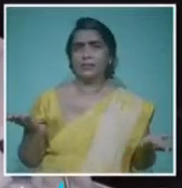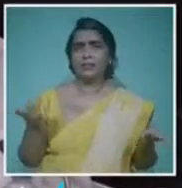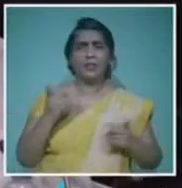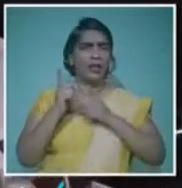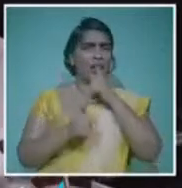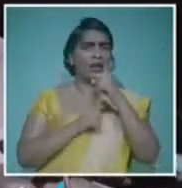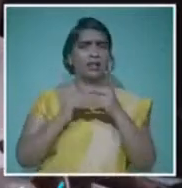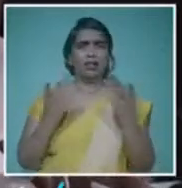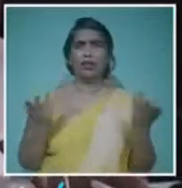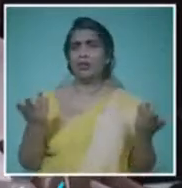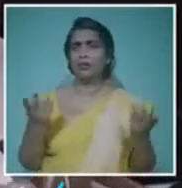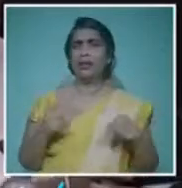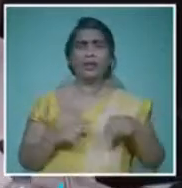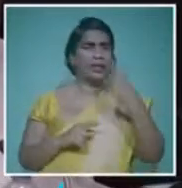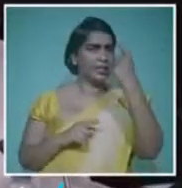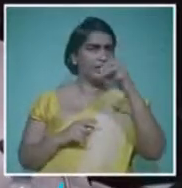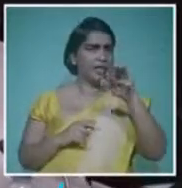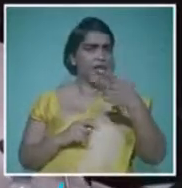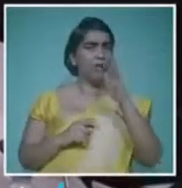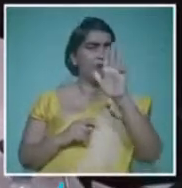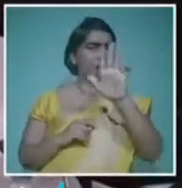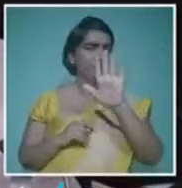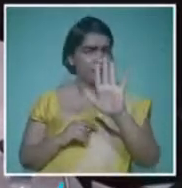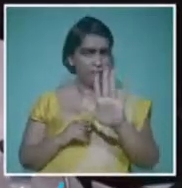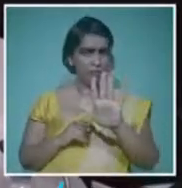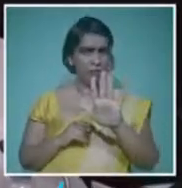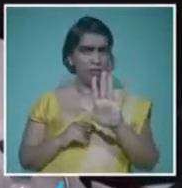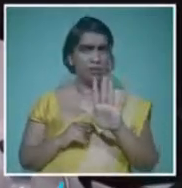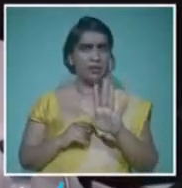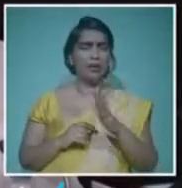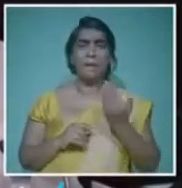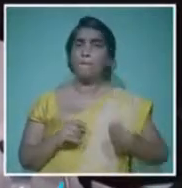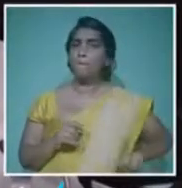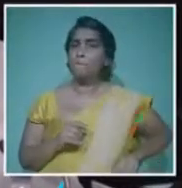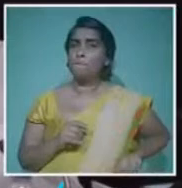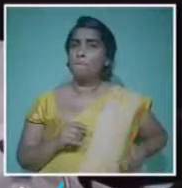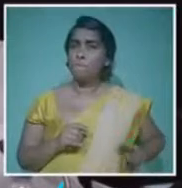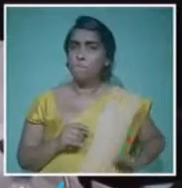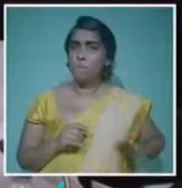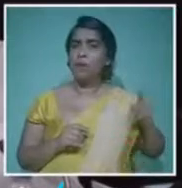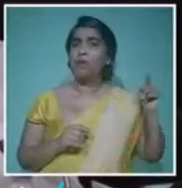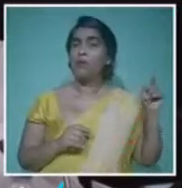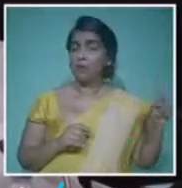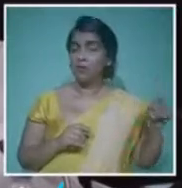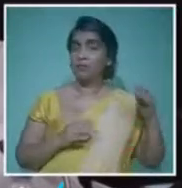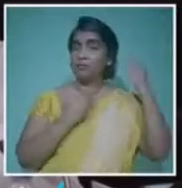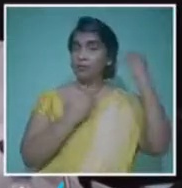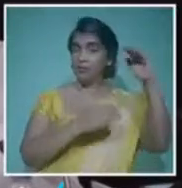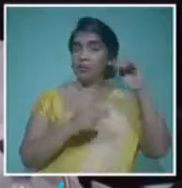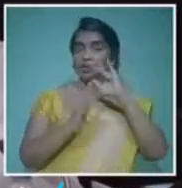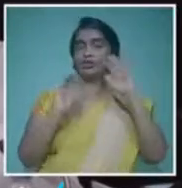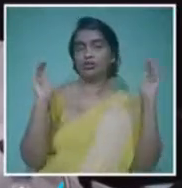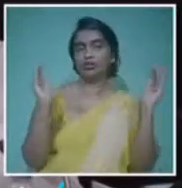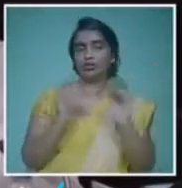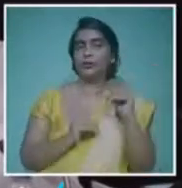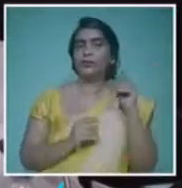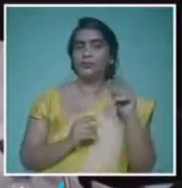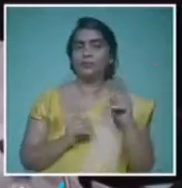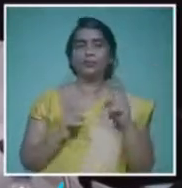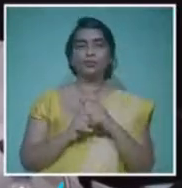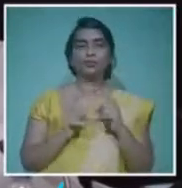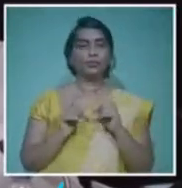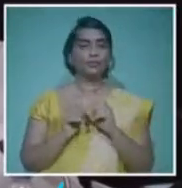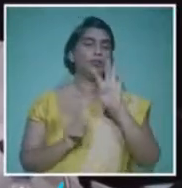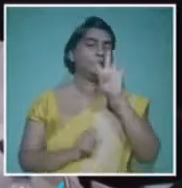කරන්නේ හරිද 1995 දී බංගාලදේශය ගත්තොත් ඒගොල්ලන්ගේ අපනයනේ දළ වශයෙන් මම මේ කියන්නේ ඩොලර්